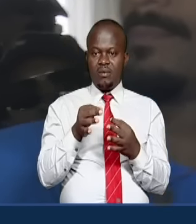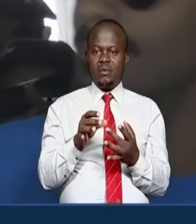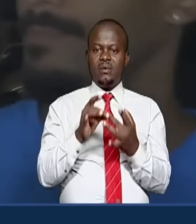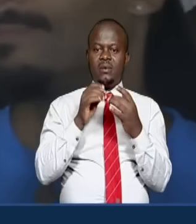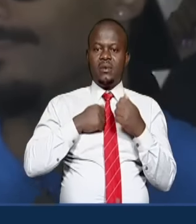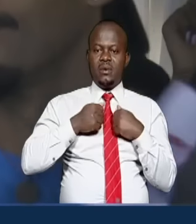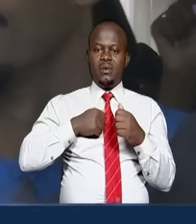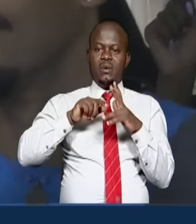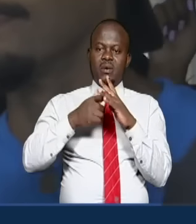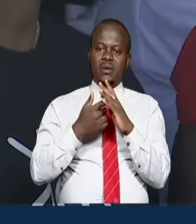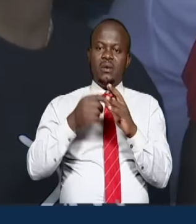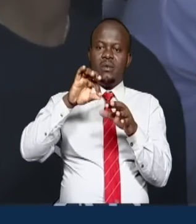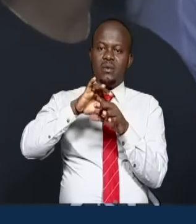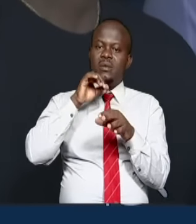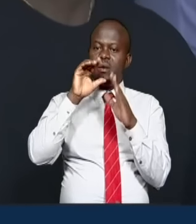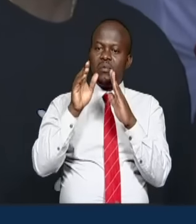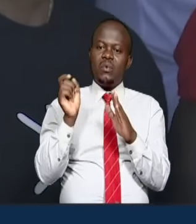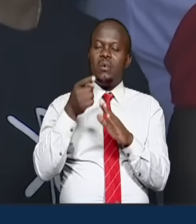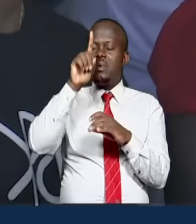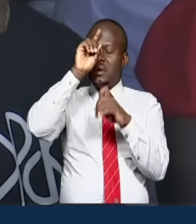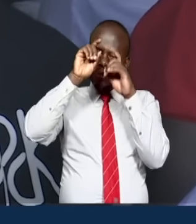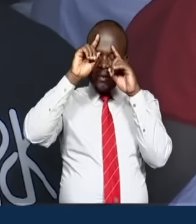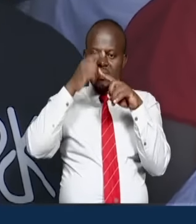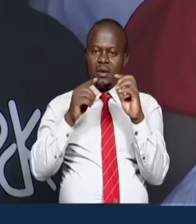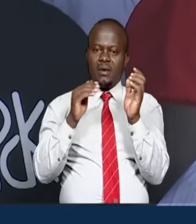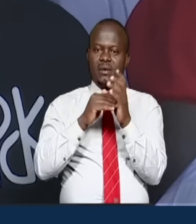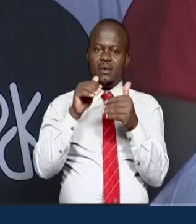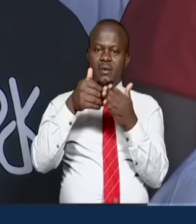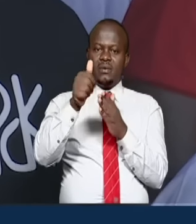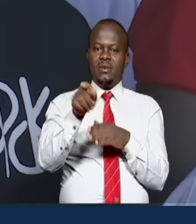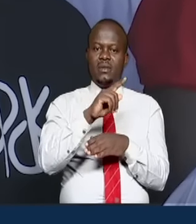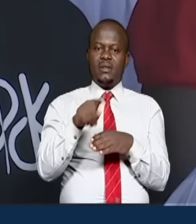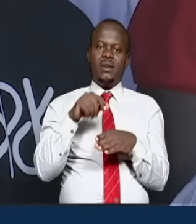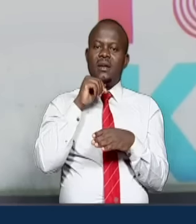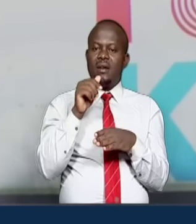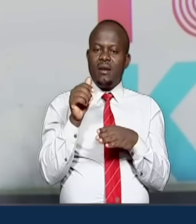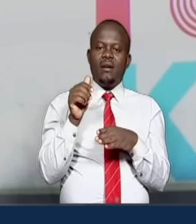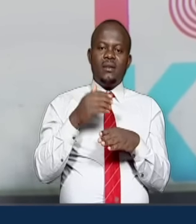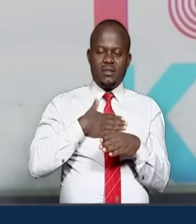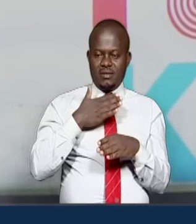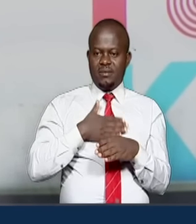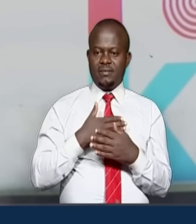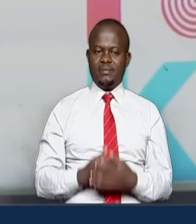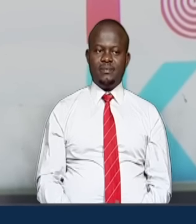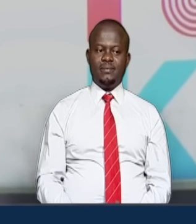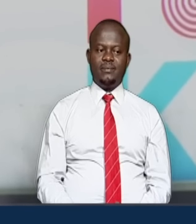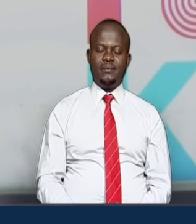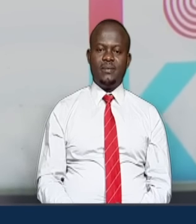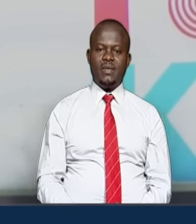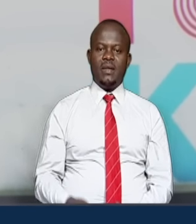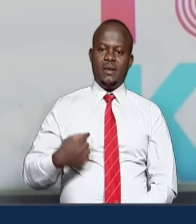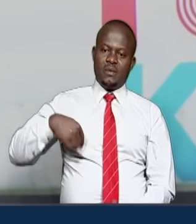ku matora bityo ko nta ukwiye kubyibazaho kandi ngo icyo ni icyaha aticuza u Rwanda twebwe